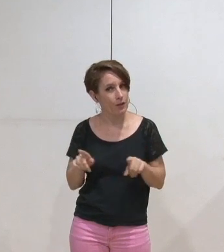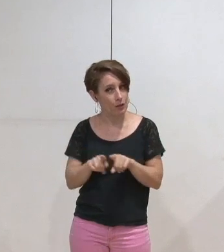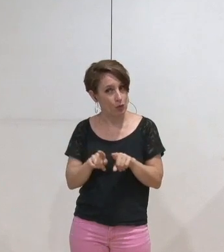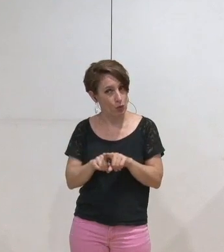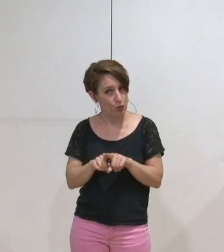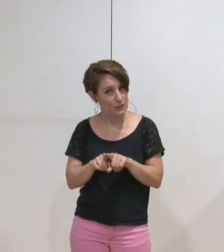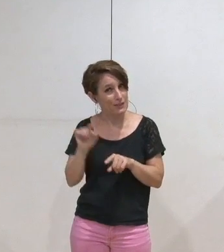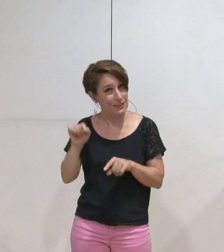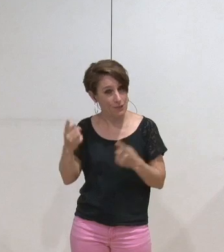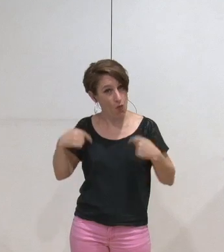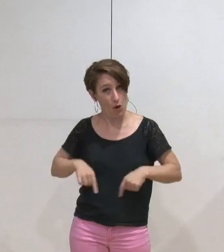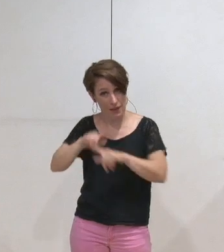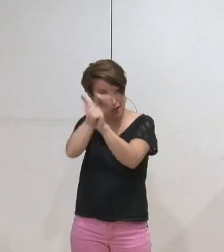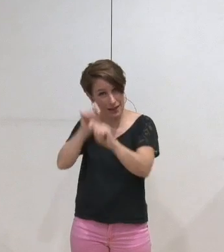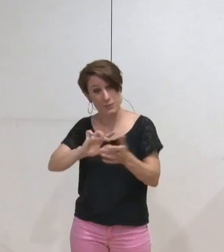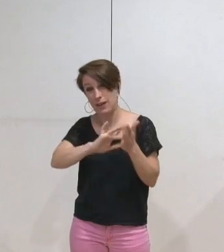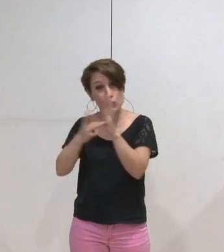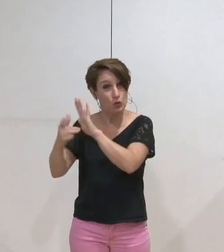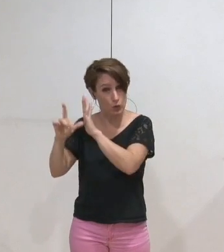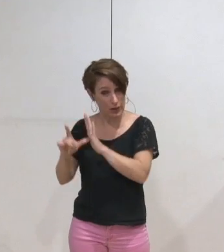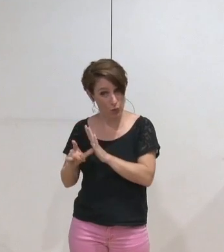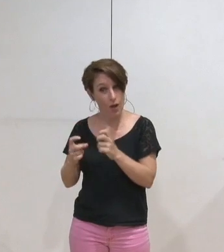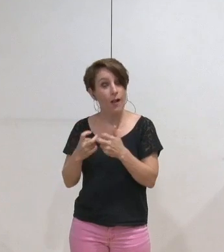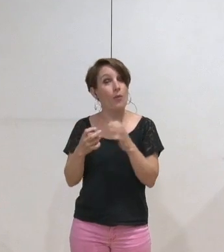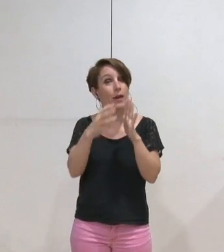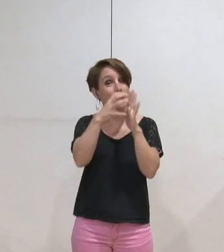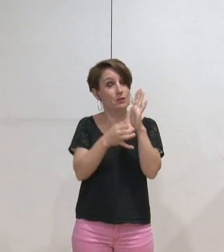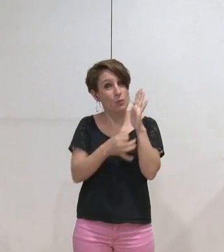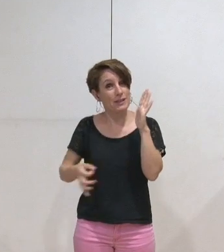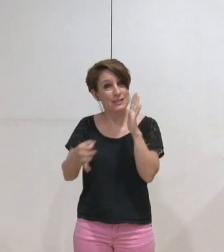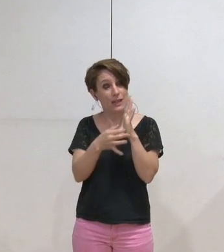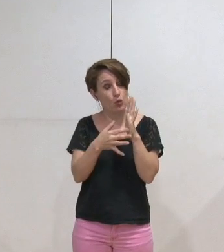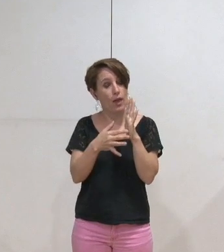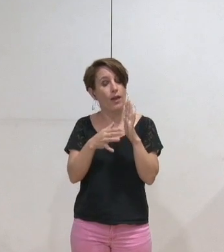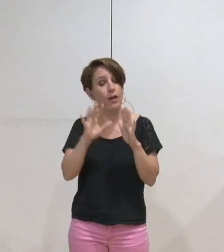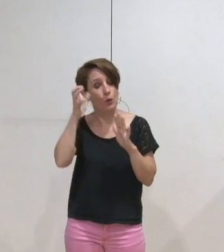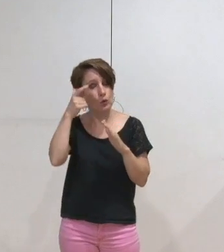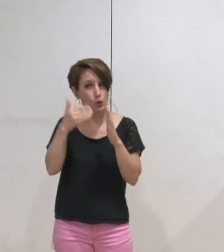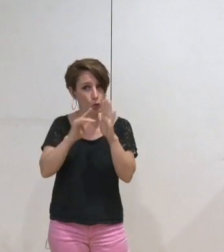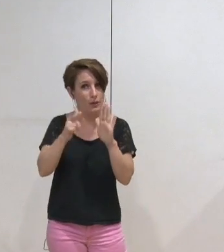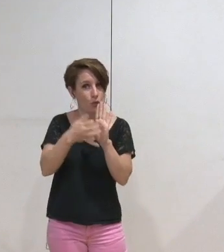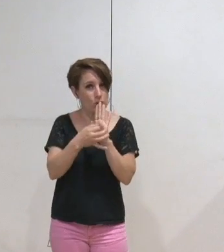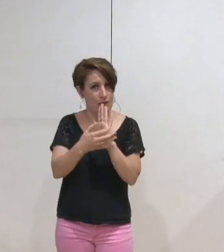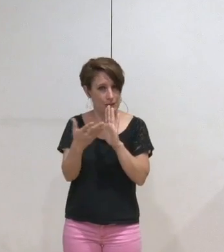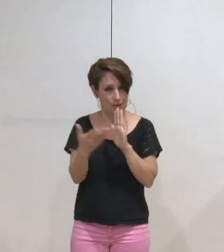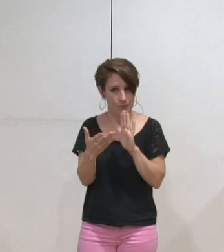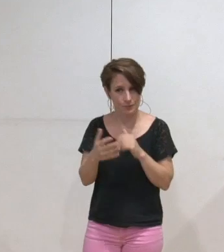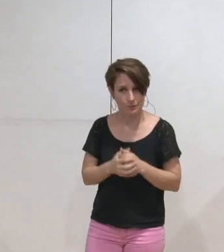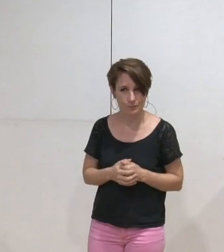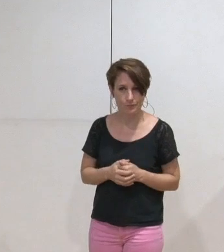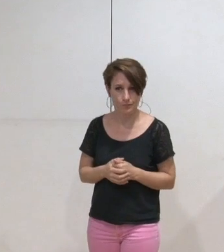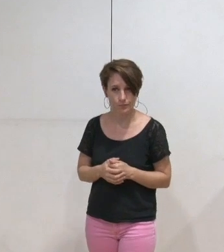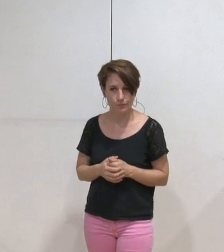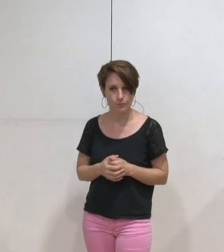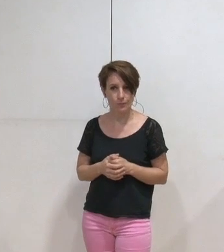de toutes les lois en particulier cette circulaire d'O 2012 que vous invoquez dit ceci je cite en premier lieu le respect des